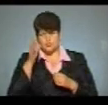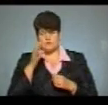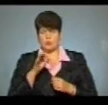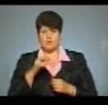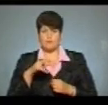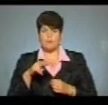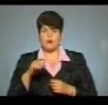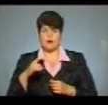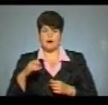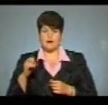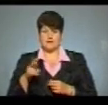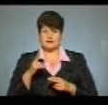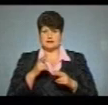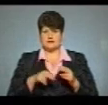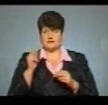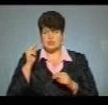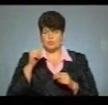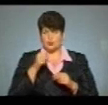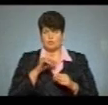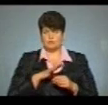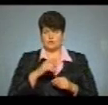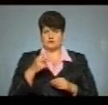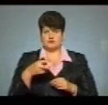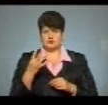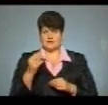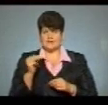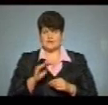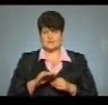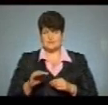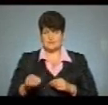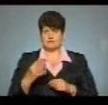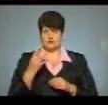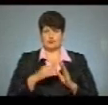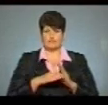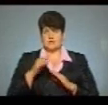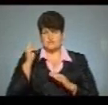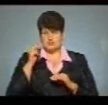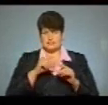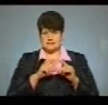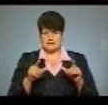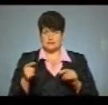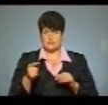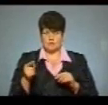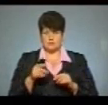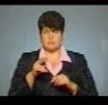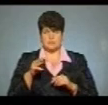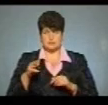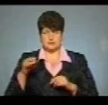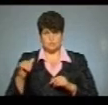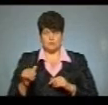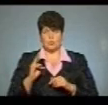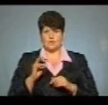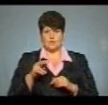Похиляк, на завершення навчального року в Тернополі було понад 24 тисячі учнів. У 4 вищих навчальних закладах Тернополя, профтехучилищах і